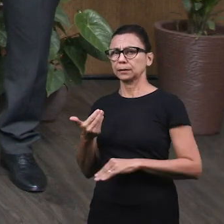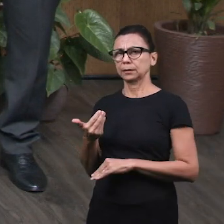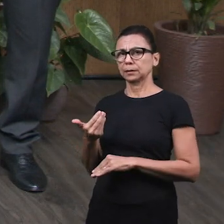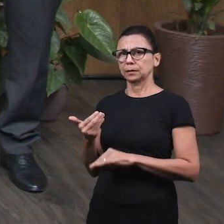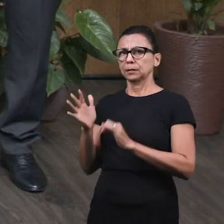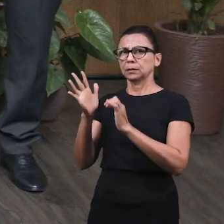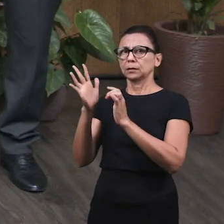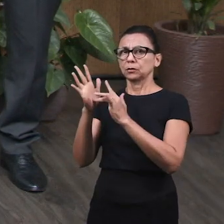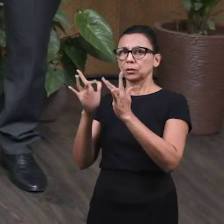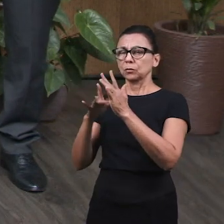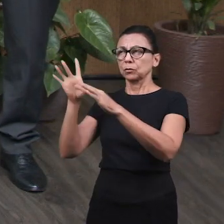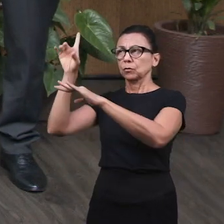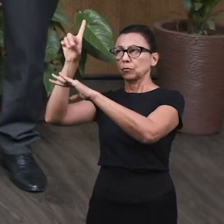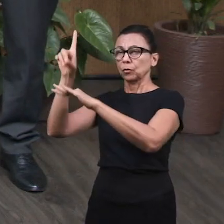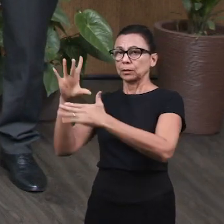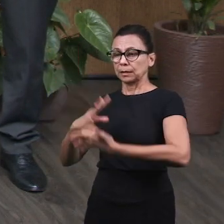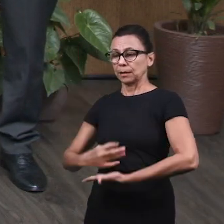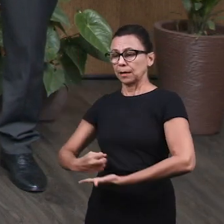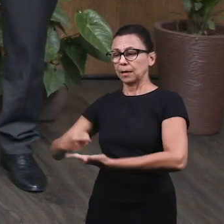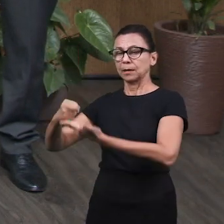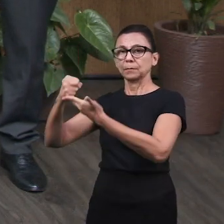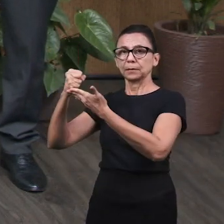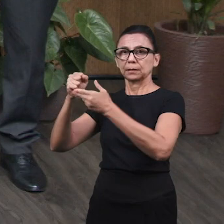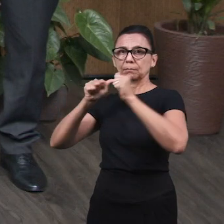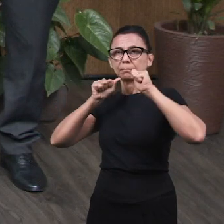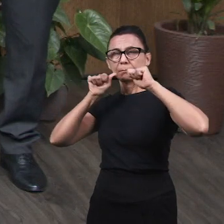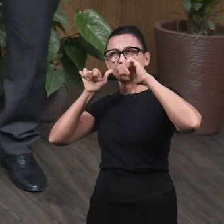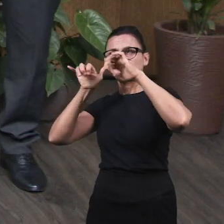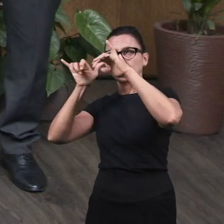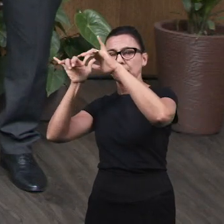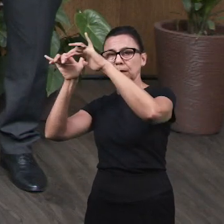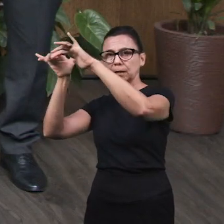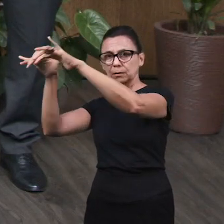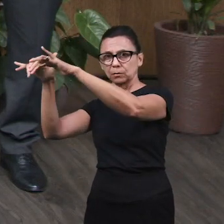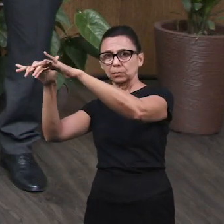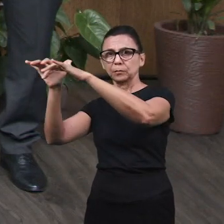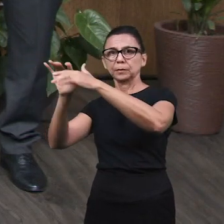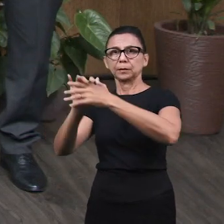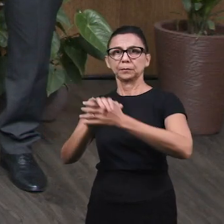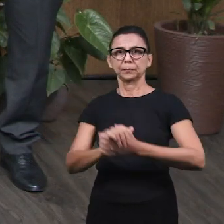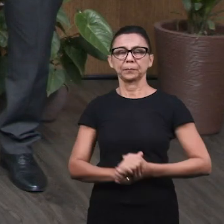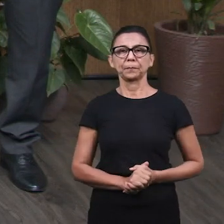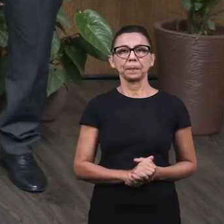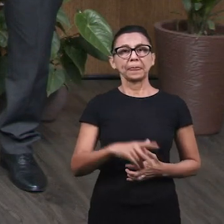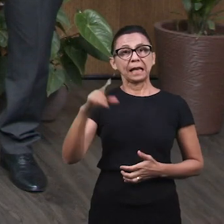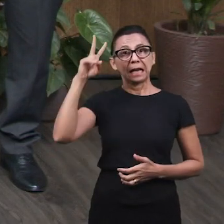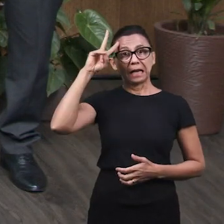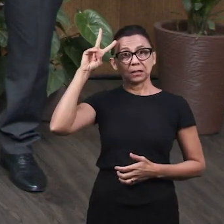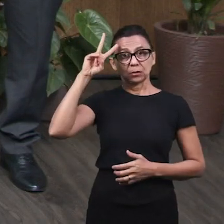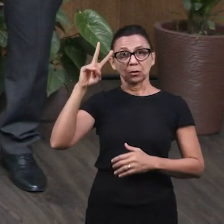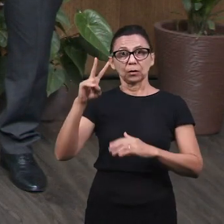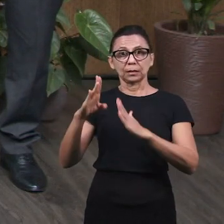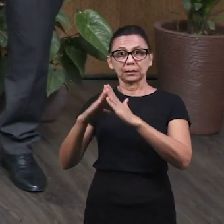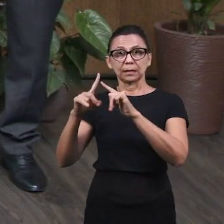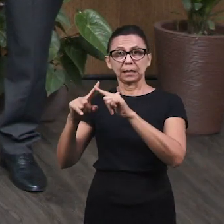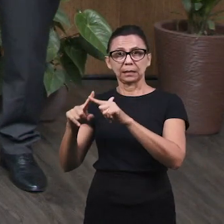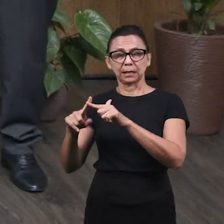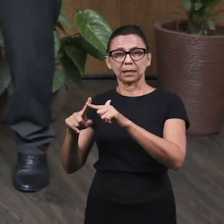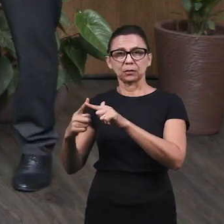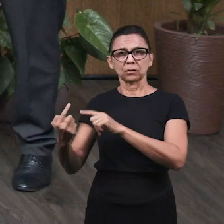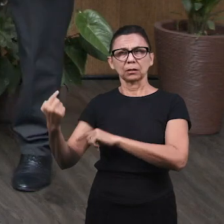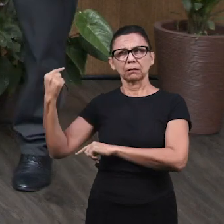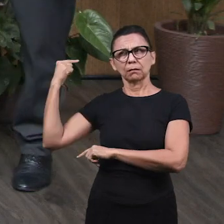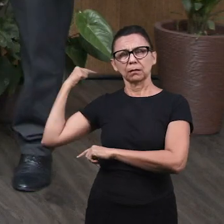Et la victoire de l'Église, elle est enregistrée exactement dans ce texte ici que nous